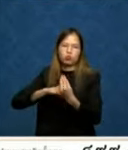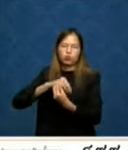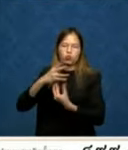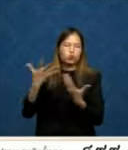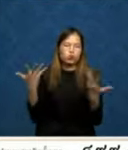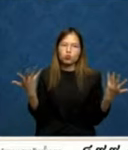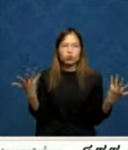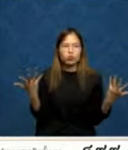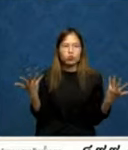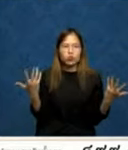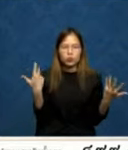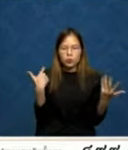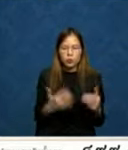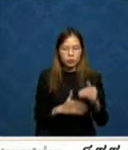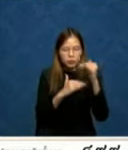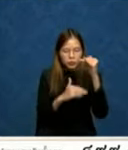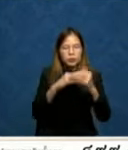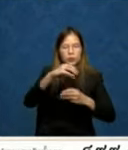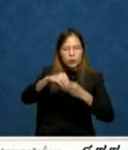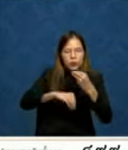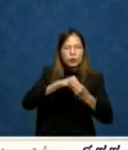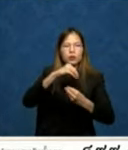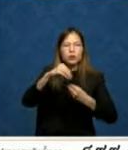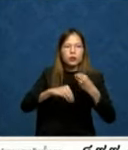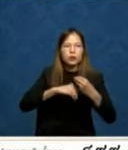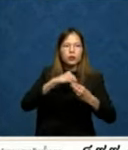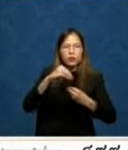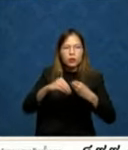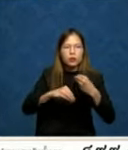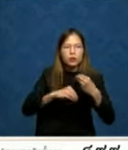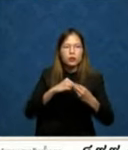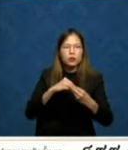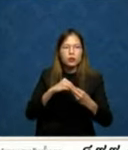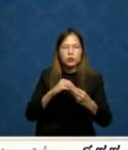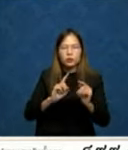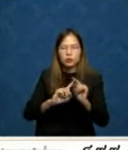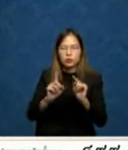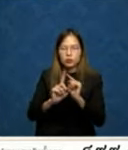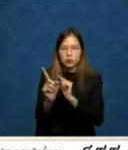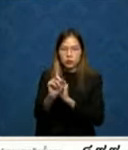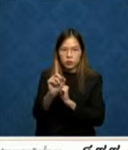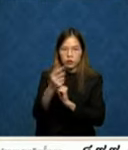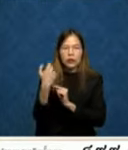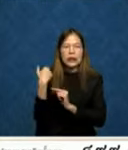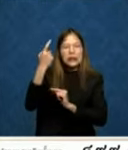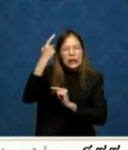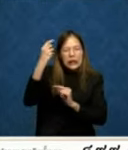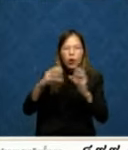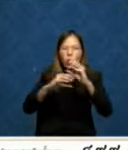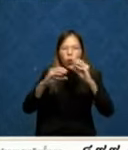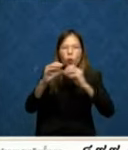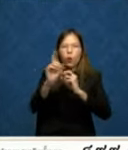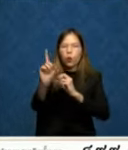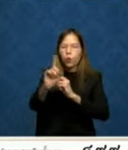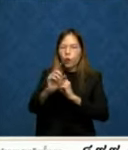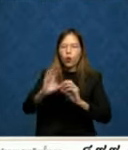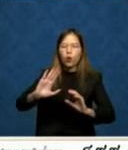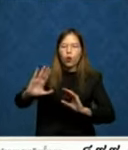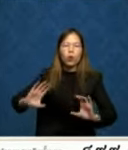ากขึ้นซึ่งจะทำให้การหมุนเวียนทางเศรษฐกิจเกิดหลายรอบนะครับแต่อย่างไรก็ตามเนี่ยนะครับอย่าไปคิดว่าโครงการใดโครงการหนึ่งของ